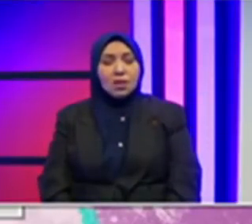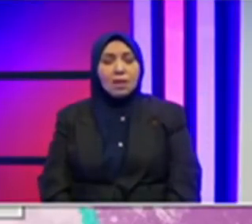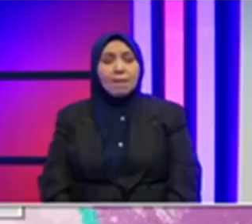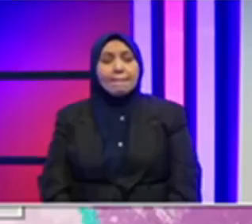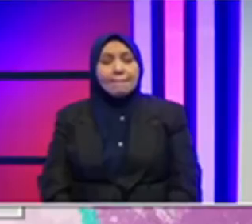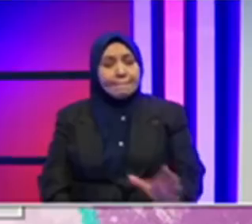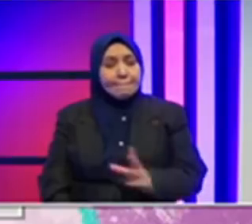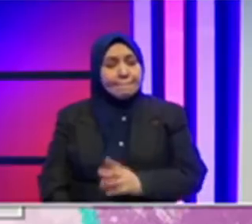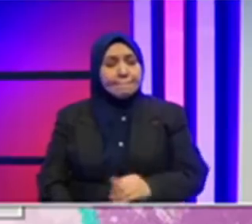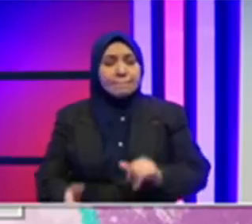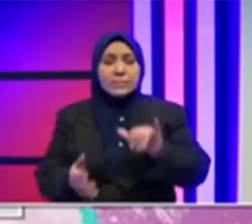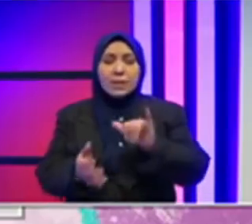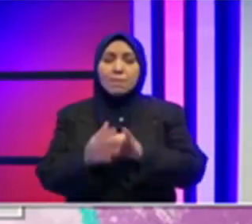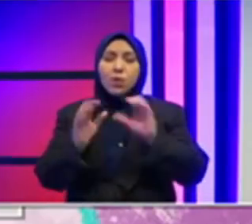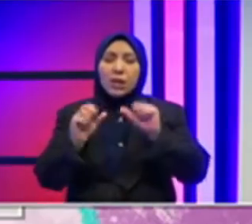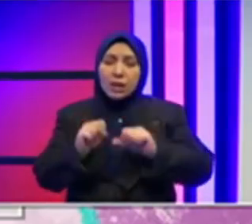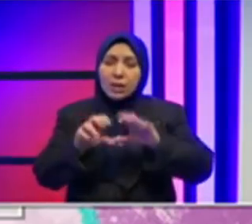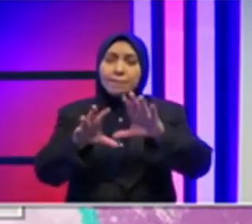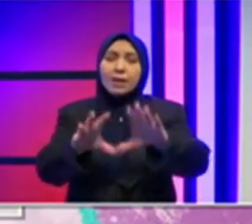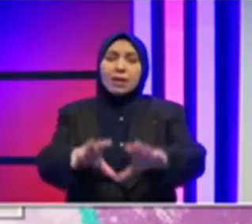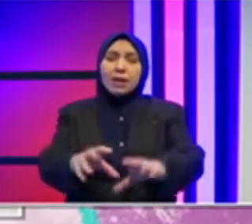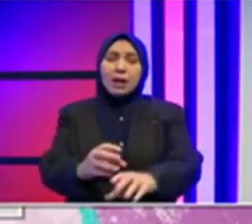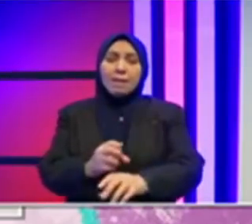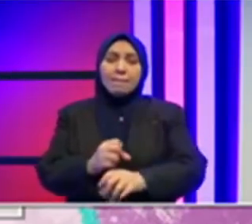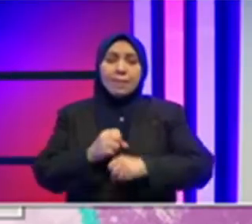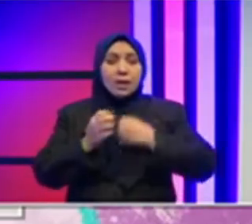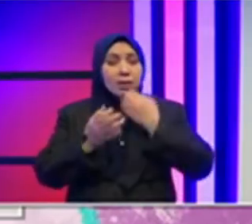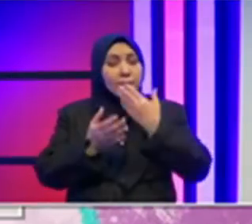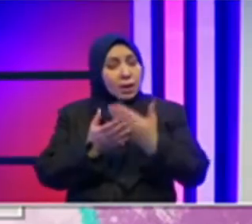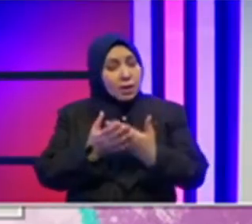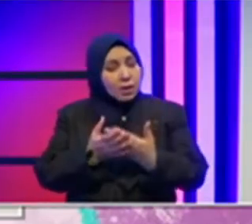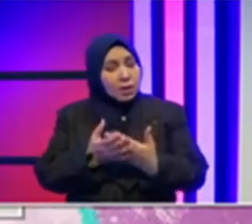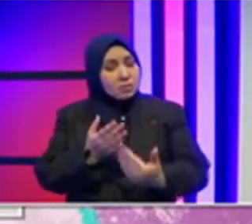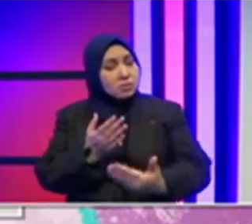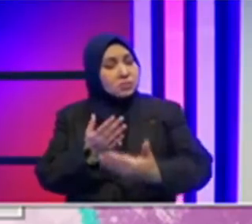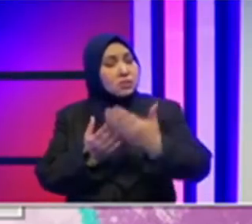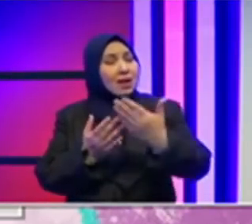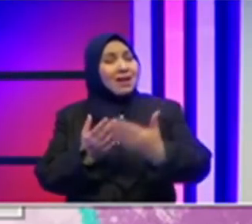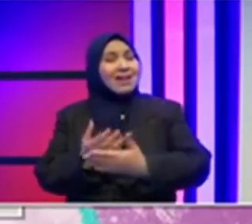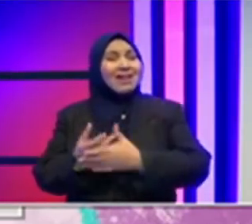فإن أصابه خير